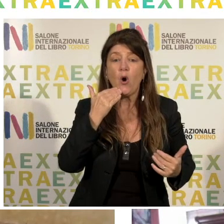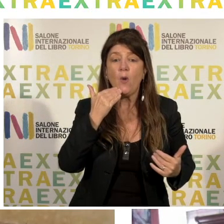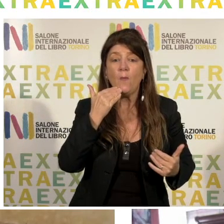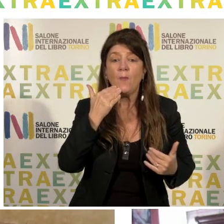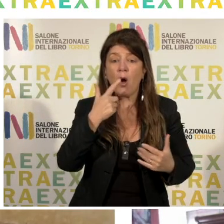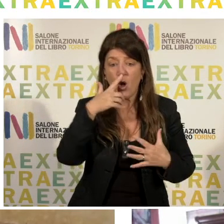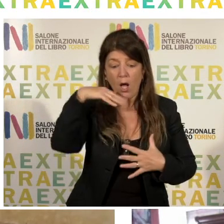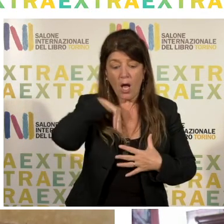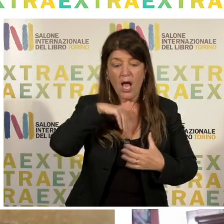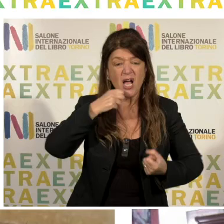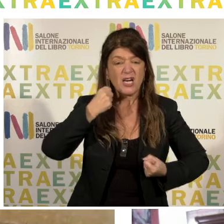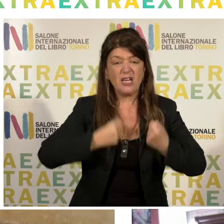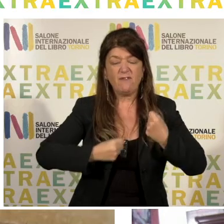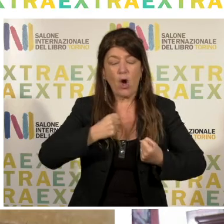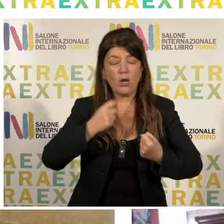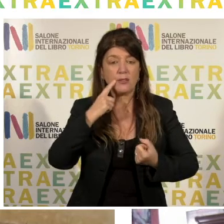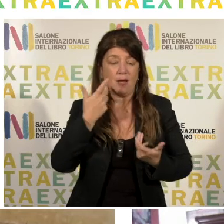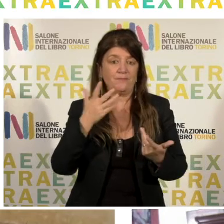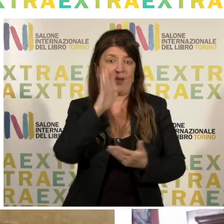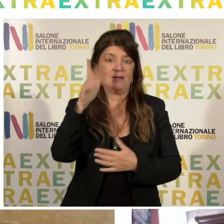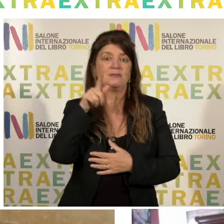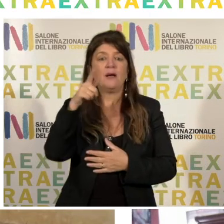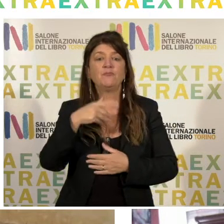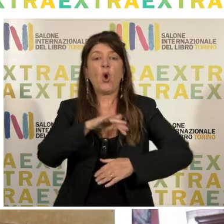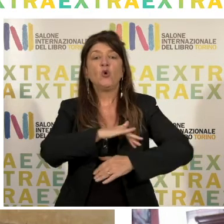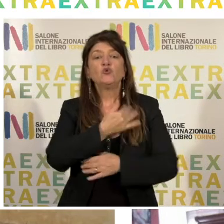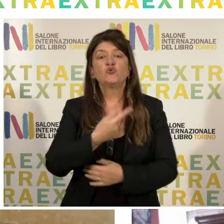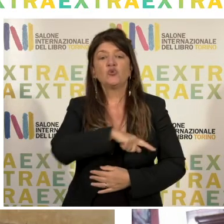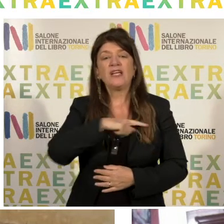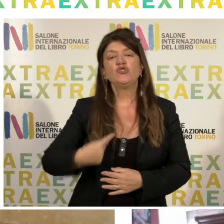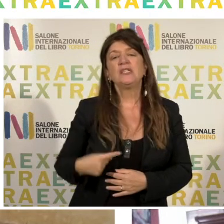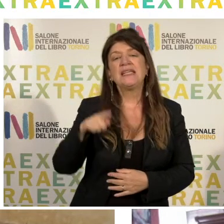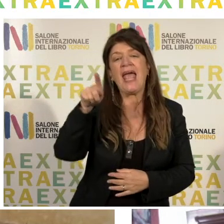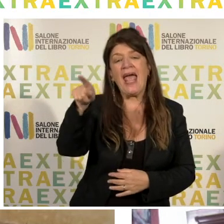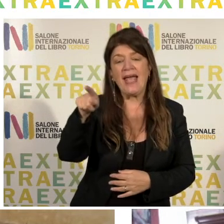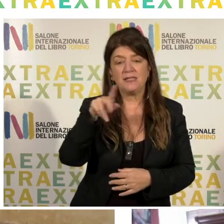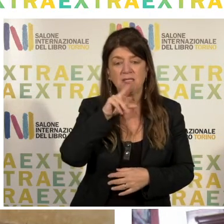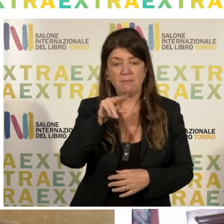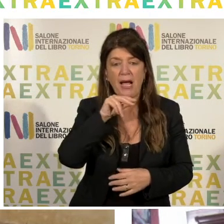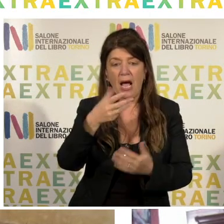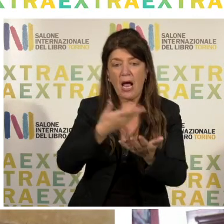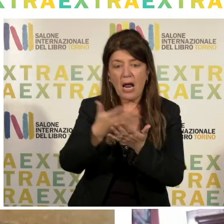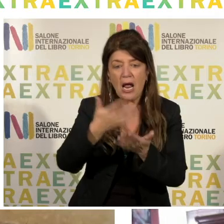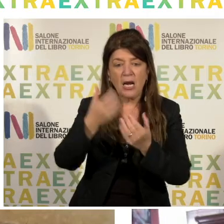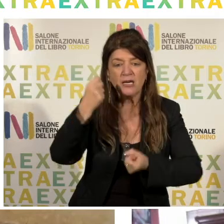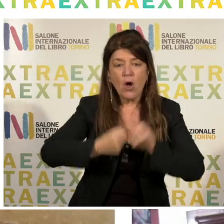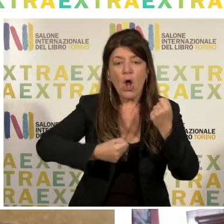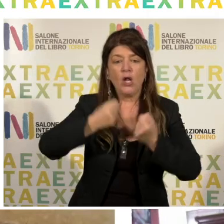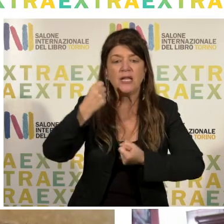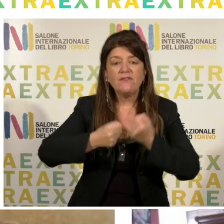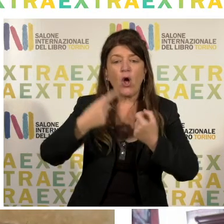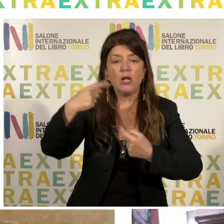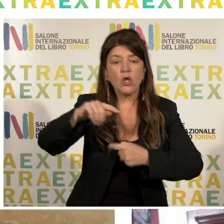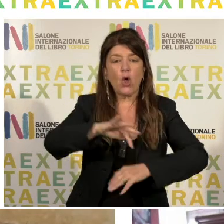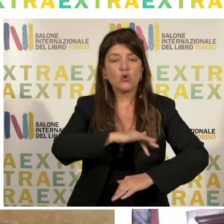Beh, gli studenti di Hong Kong ne parlano, i cinesi. Ogni volta che c'è